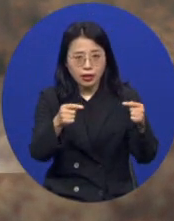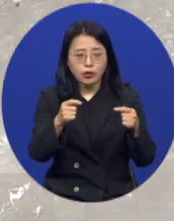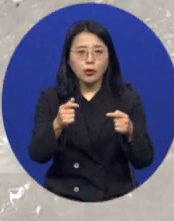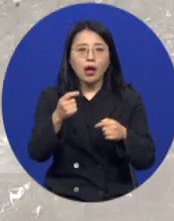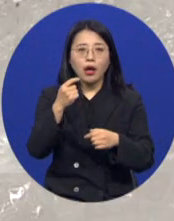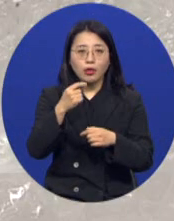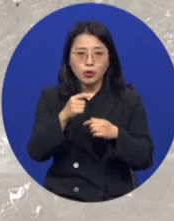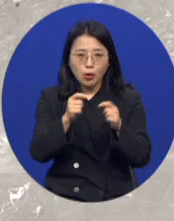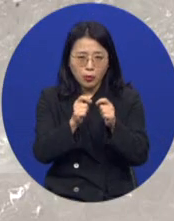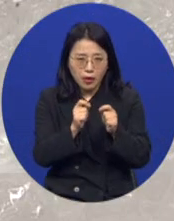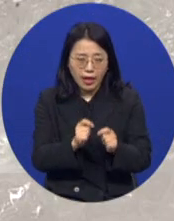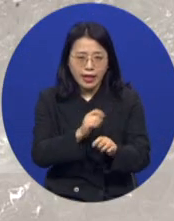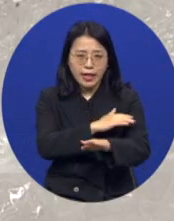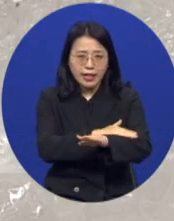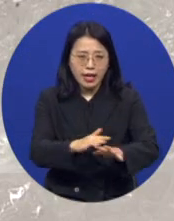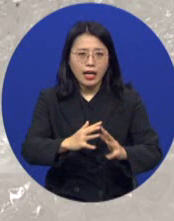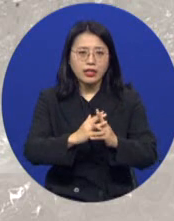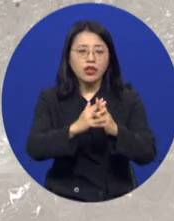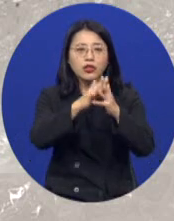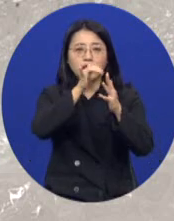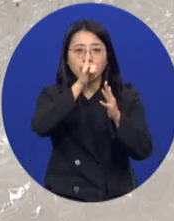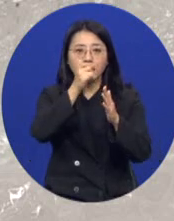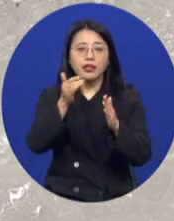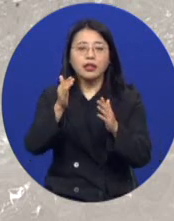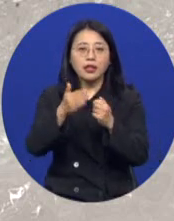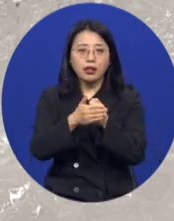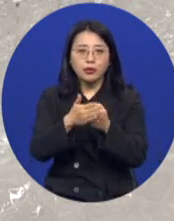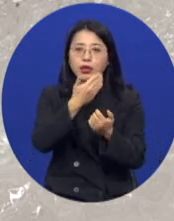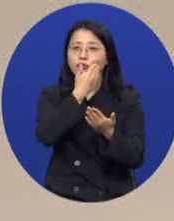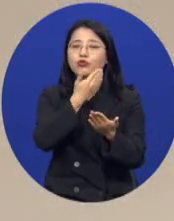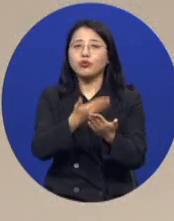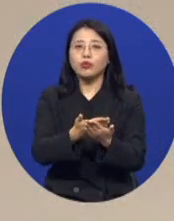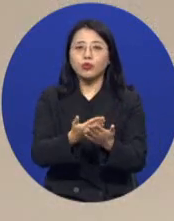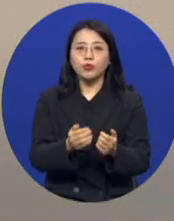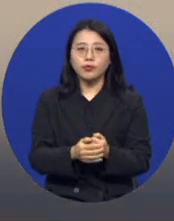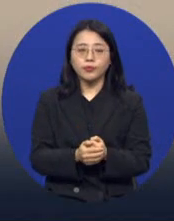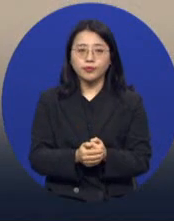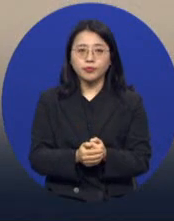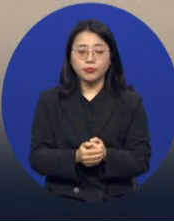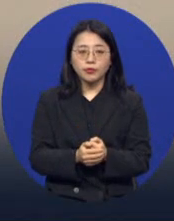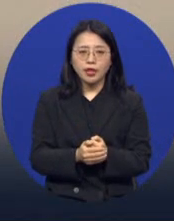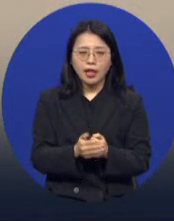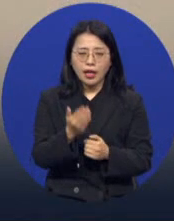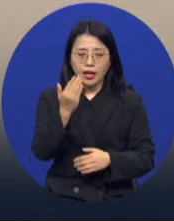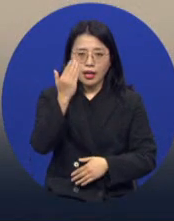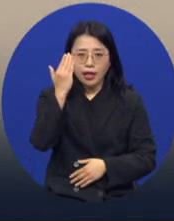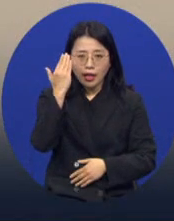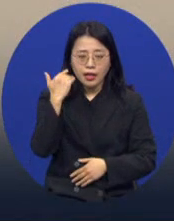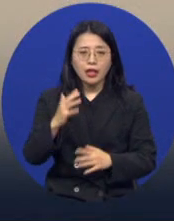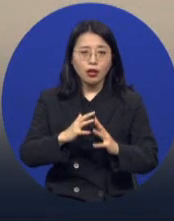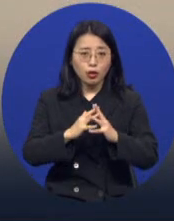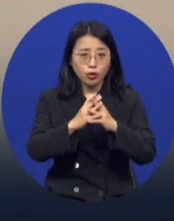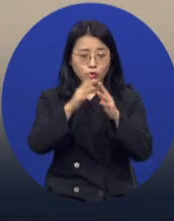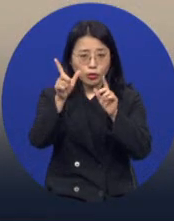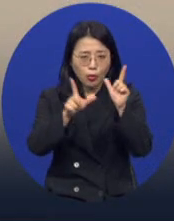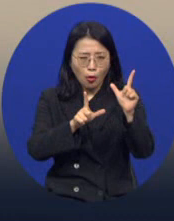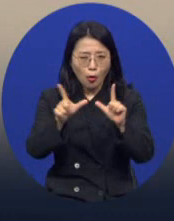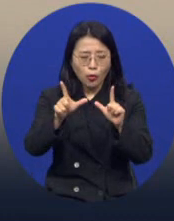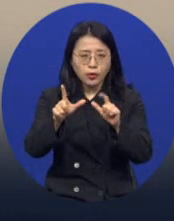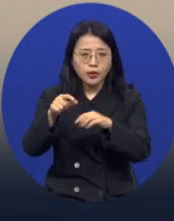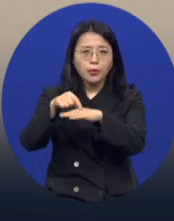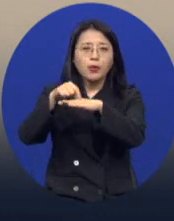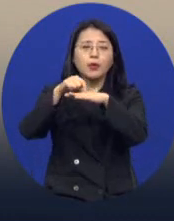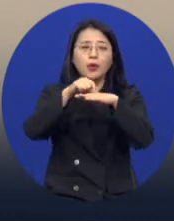건축 양식을 파악하는 데 중요한 자료라는 평가입니다. 당시 건축의 모습을 고스란히 담고 있다.